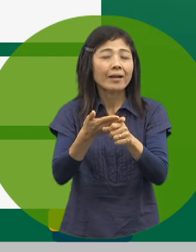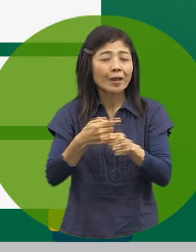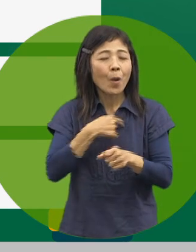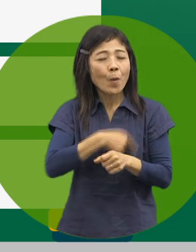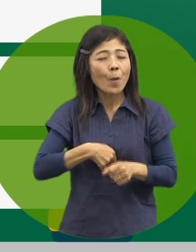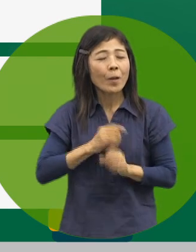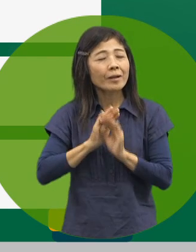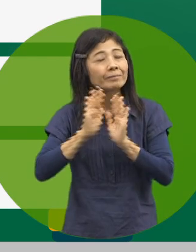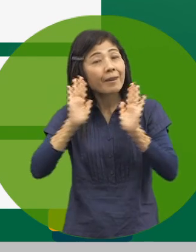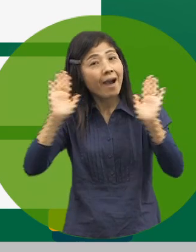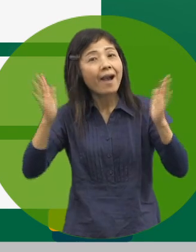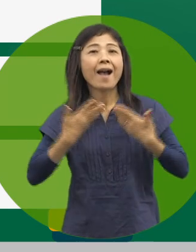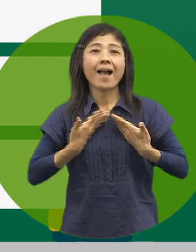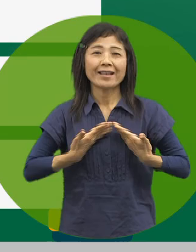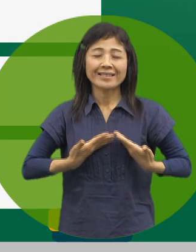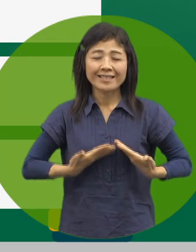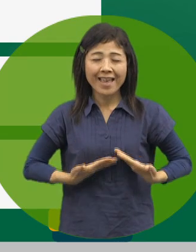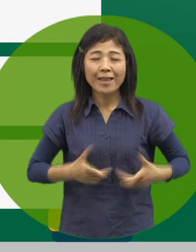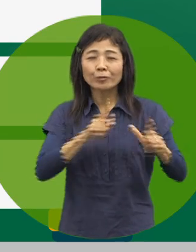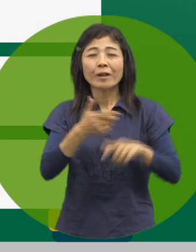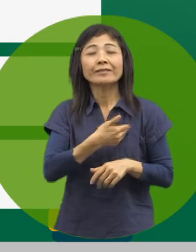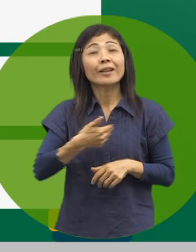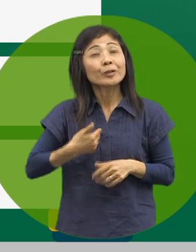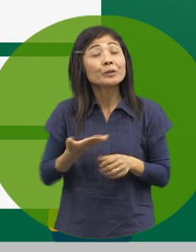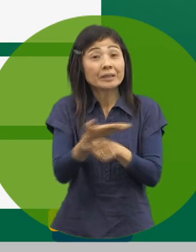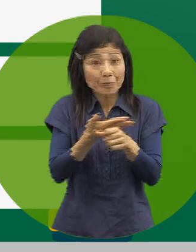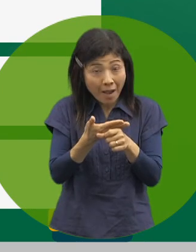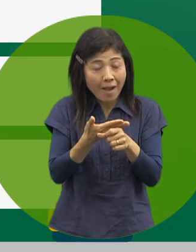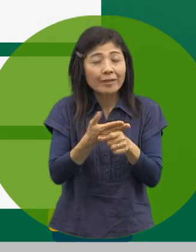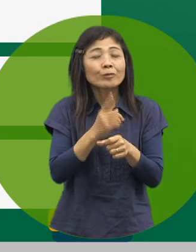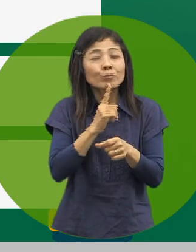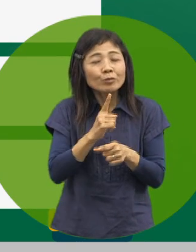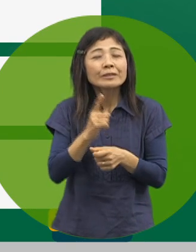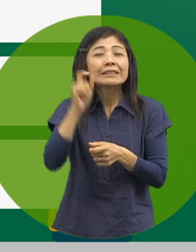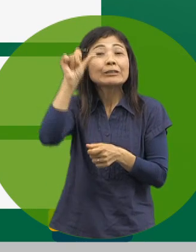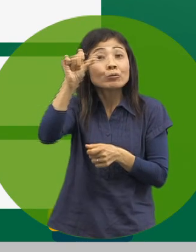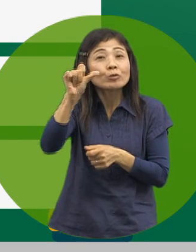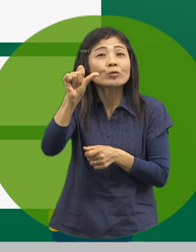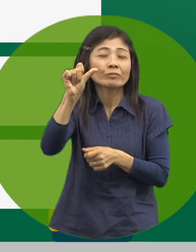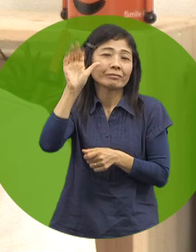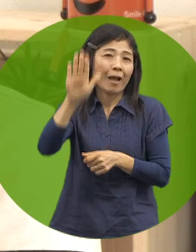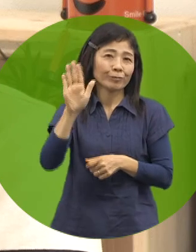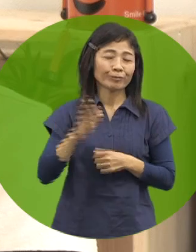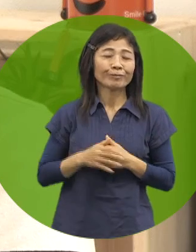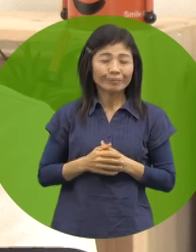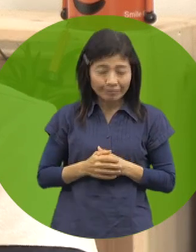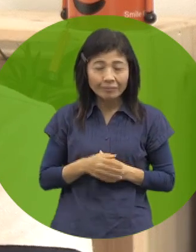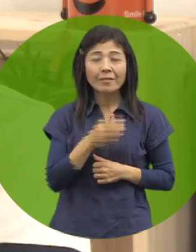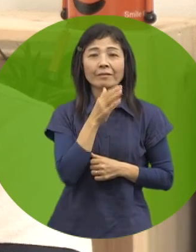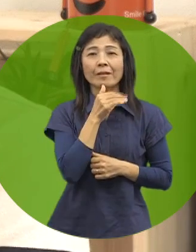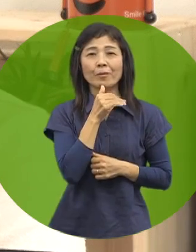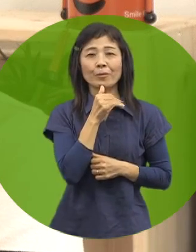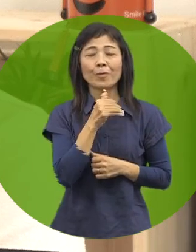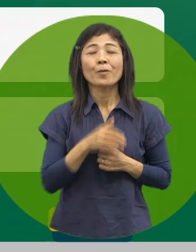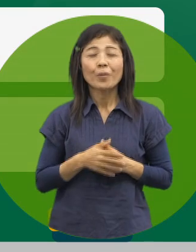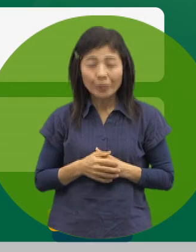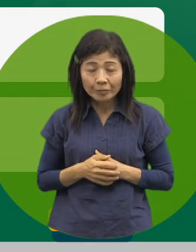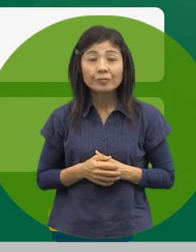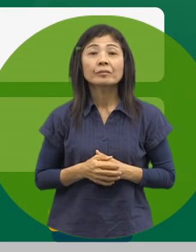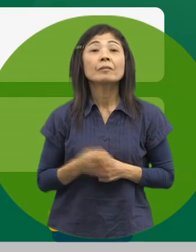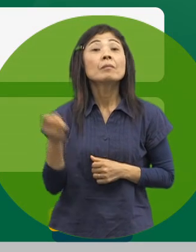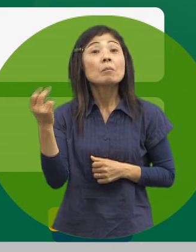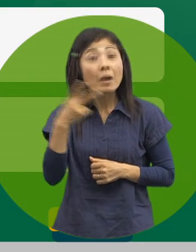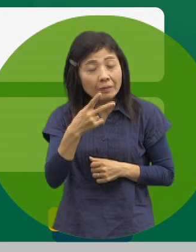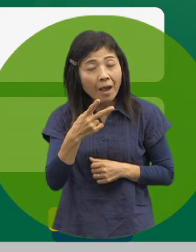豊かで安全安心に暮らせる島といった5つの将来像を描いています。 なるほど。